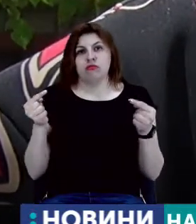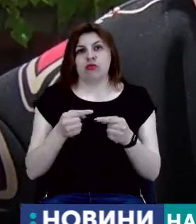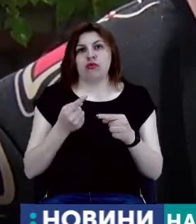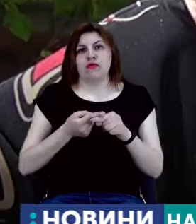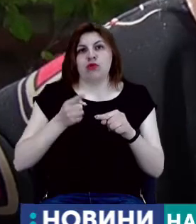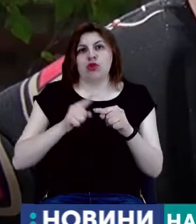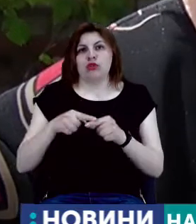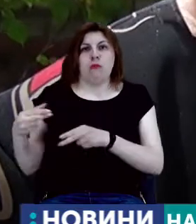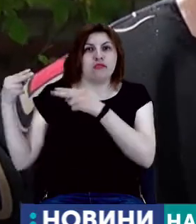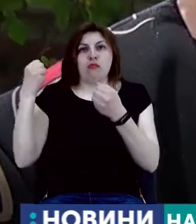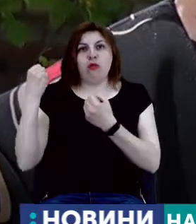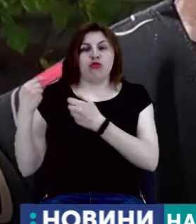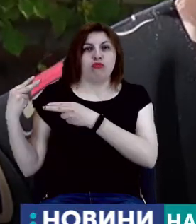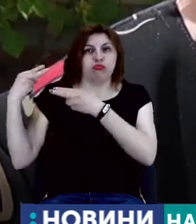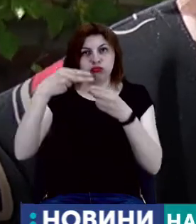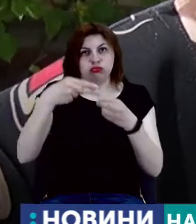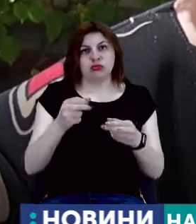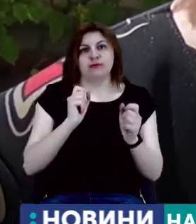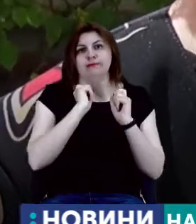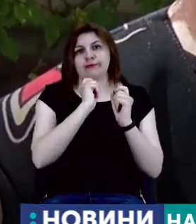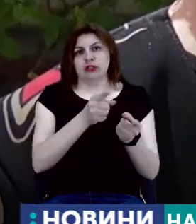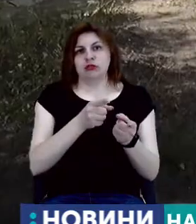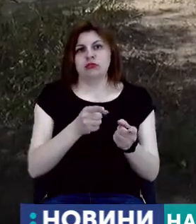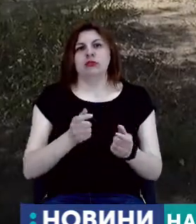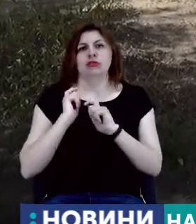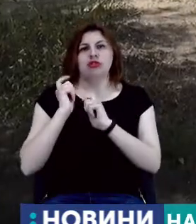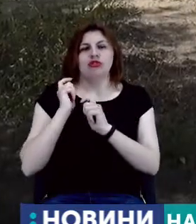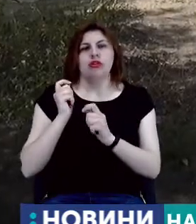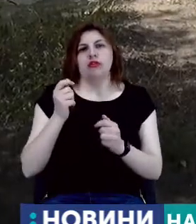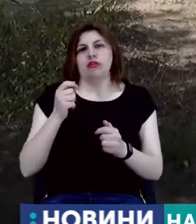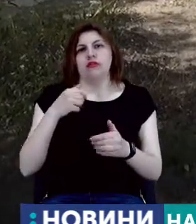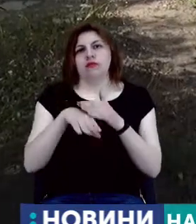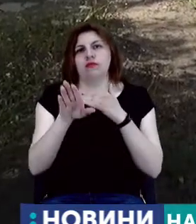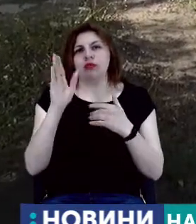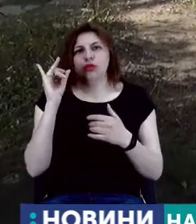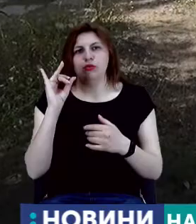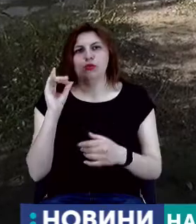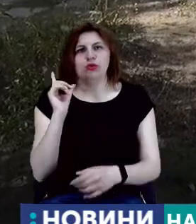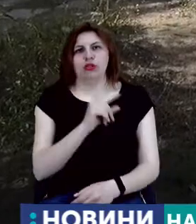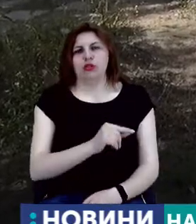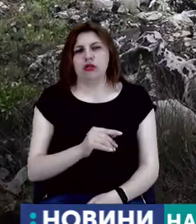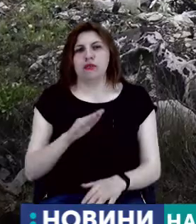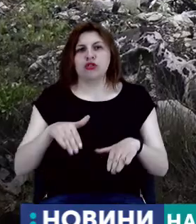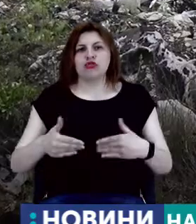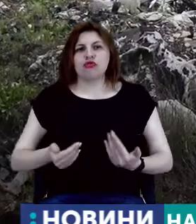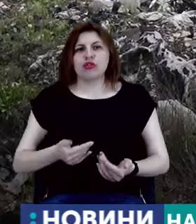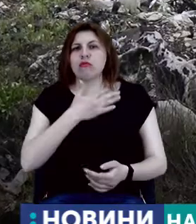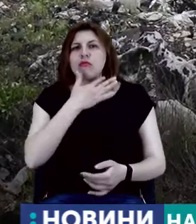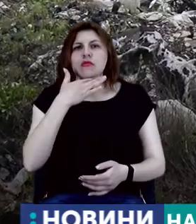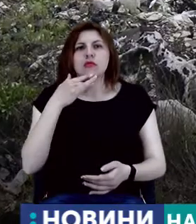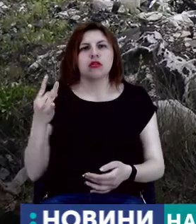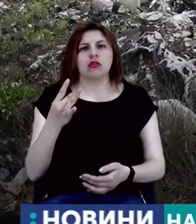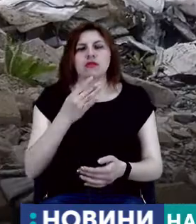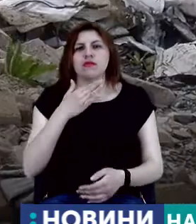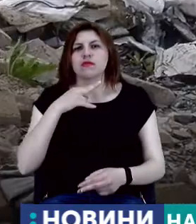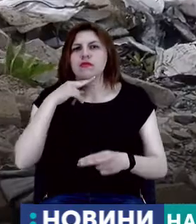приезжие приезжают, высыпали быстро, выгрузились и уехали. За словами Тетяни, місцеві жителі неодноразово зверталися до Сєвєродонецької міськради